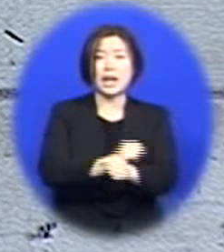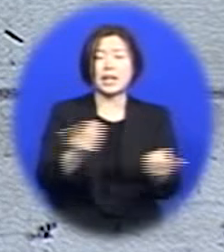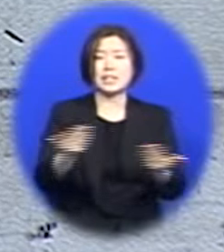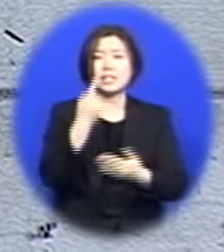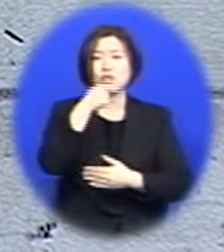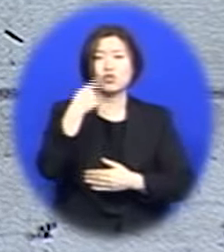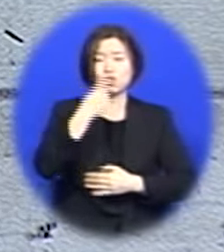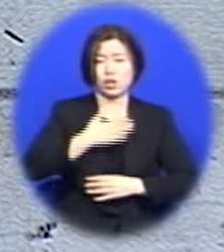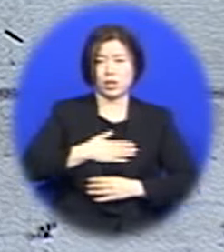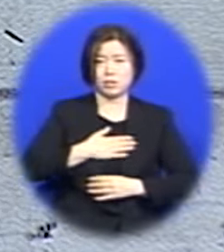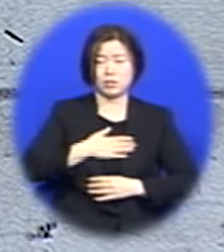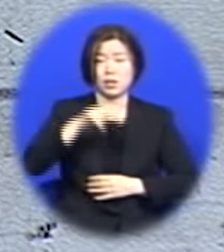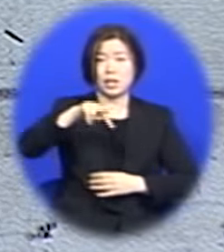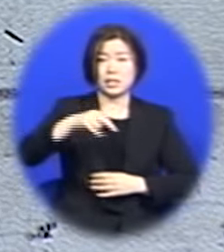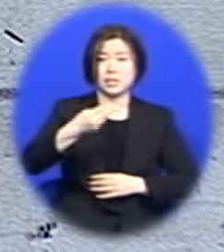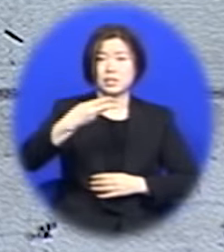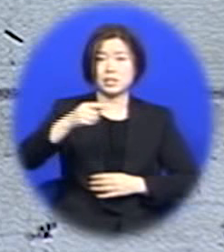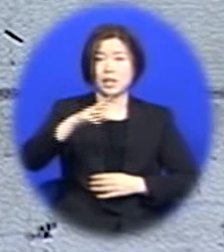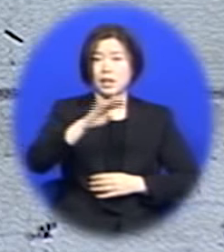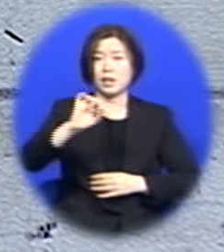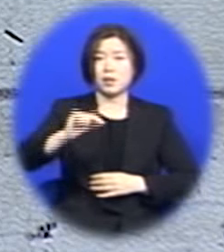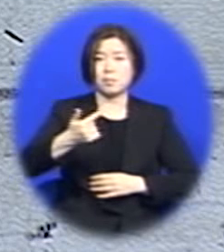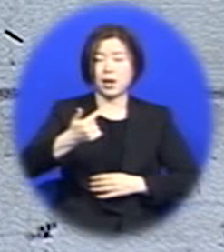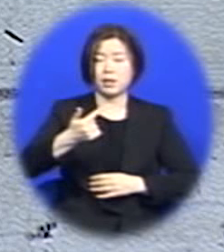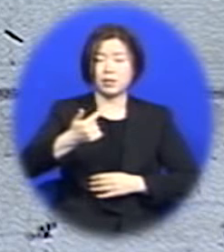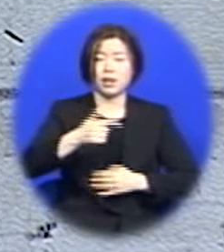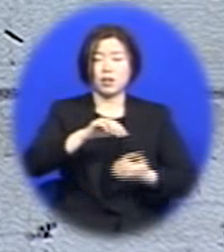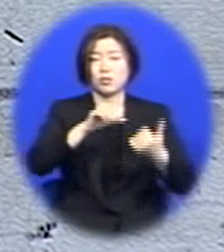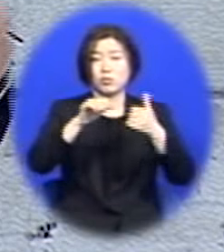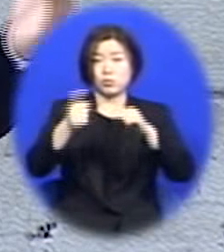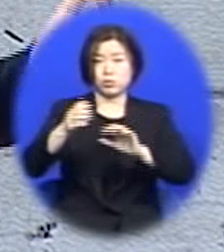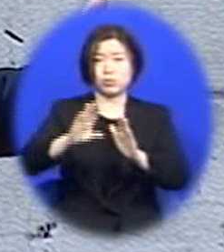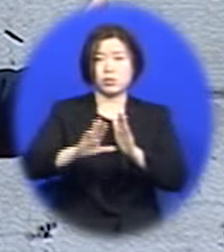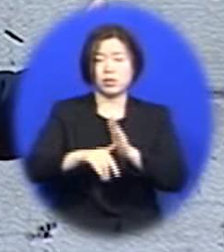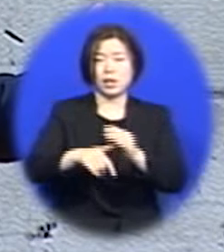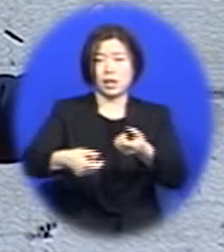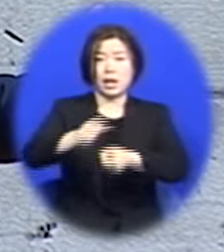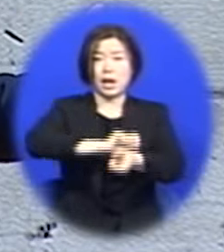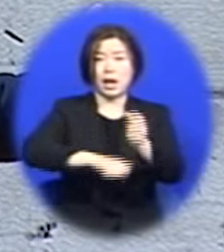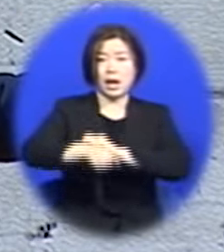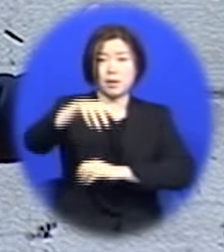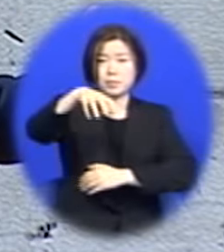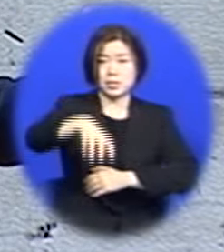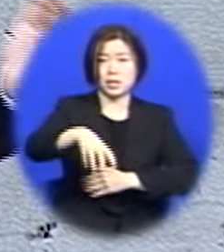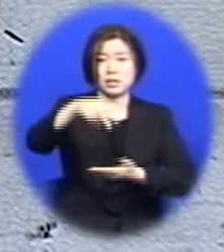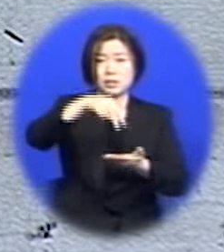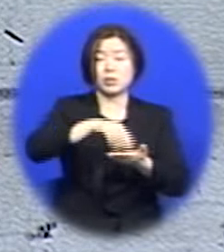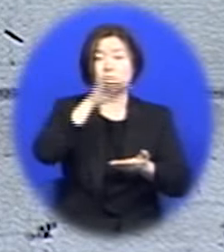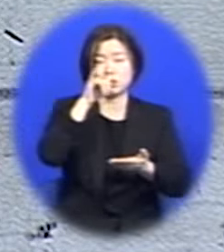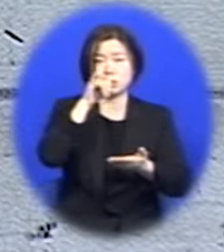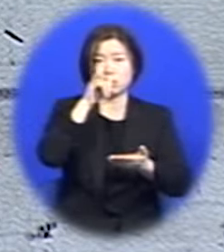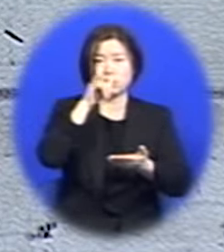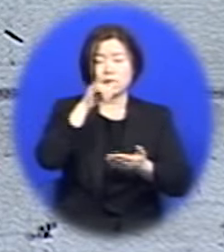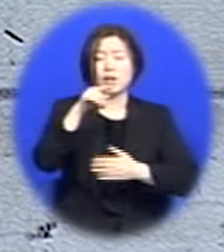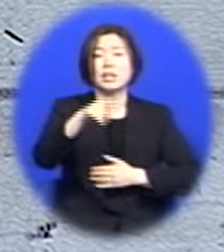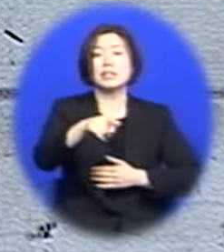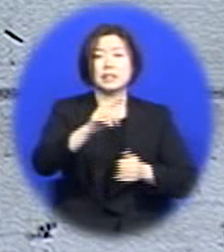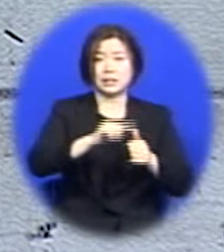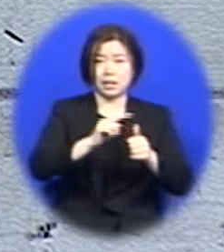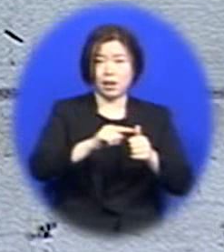스데반 순교할 때 앞장섰던 사람입니다. 근데 그 진짜 예수님을 만났습니다. 강력한